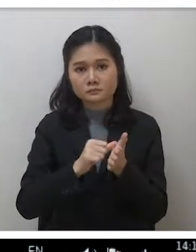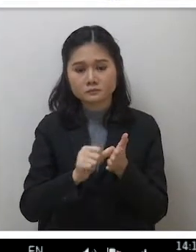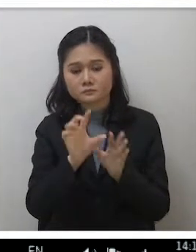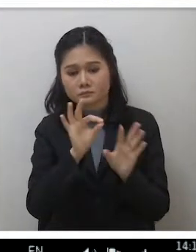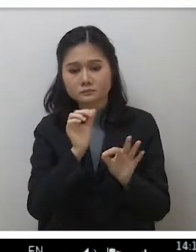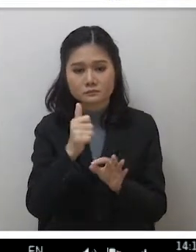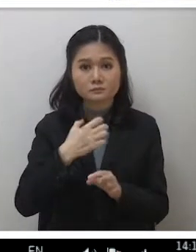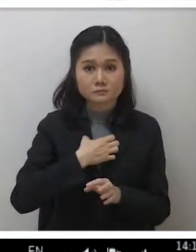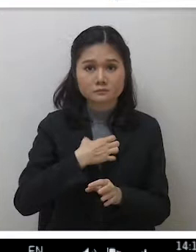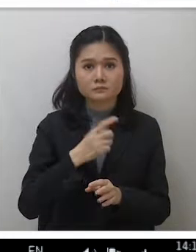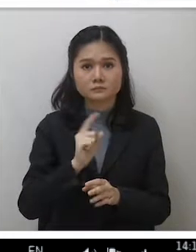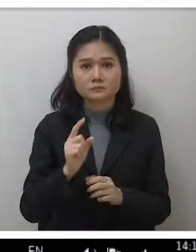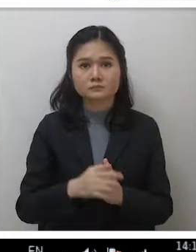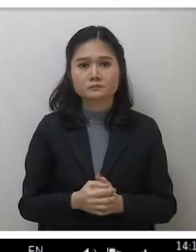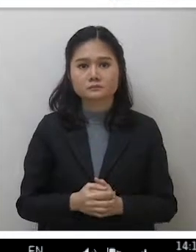ไหม